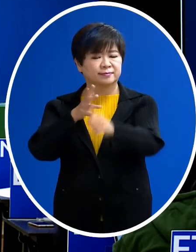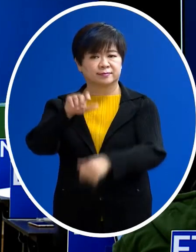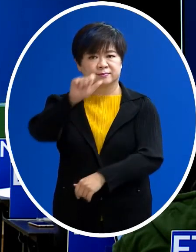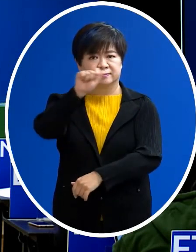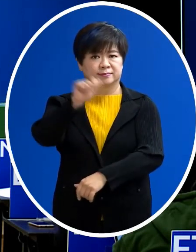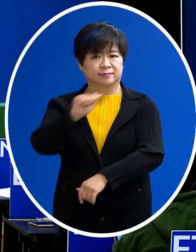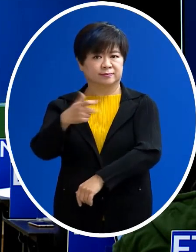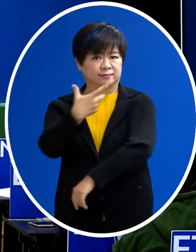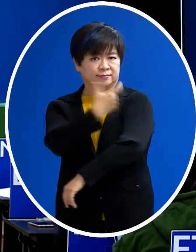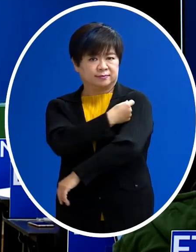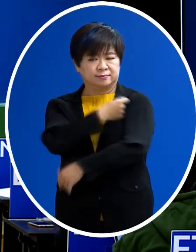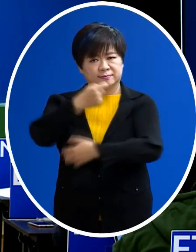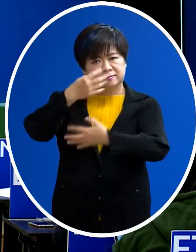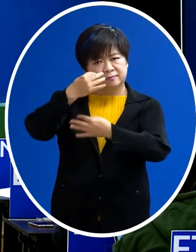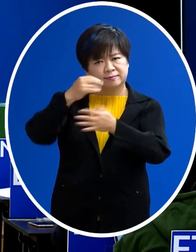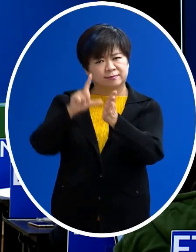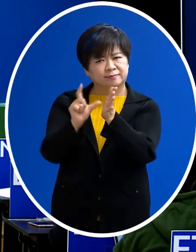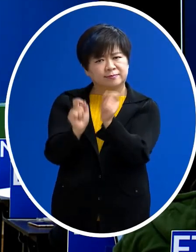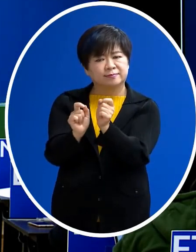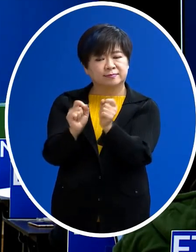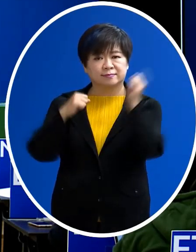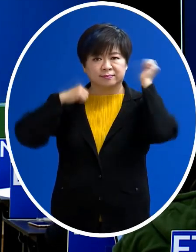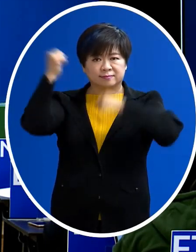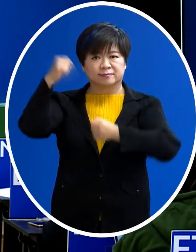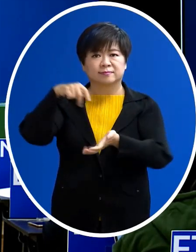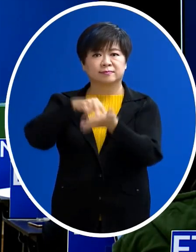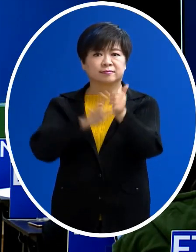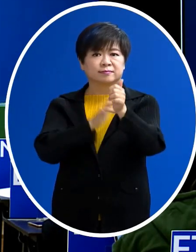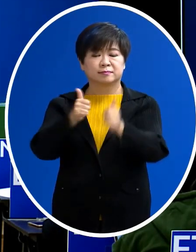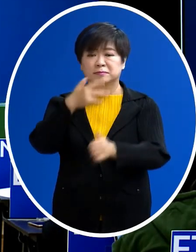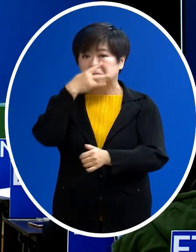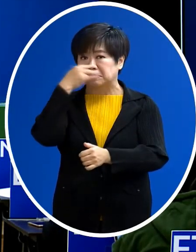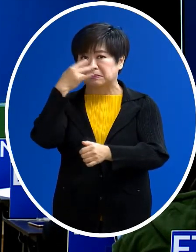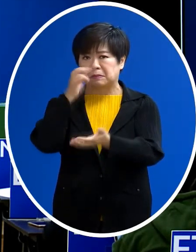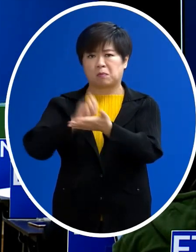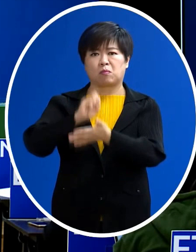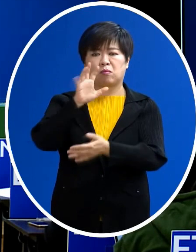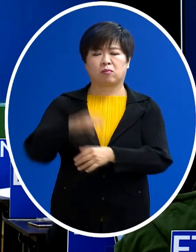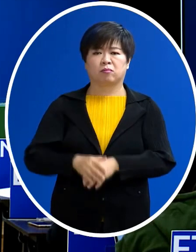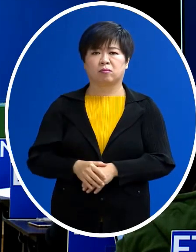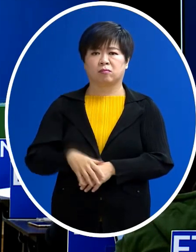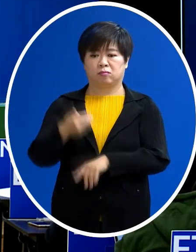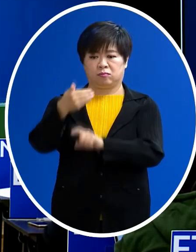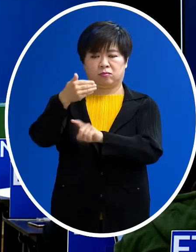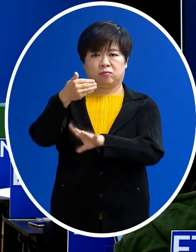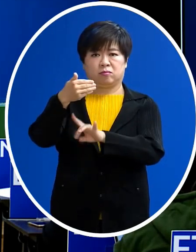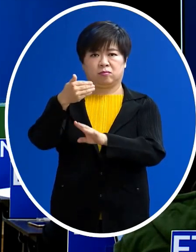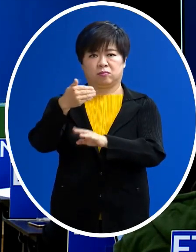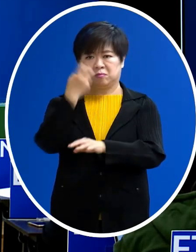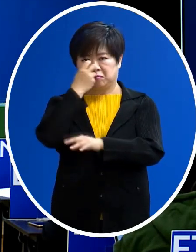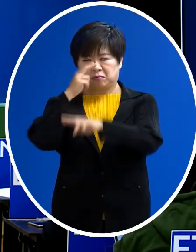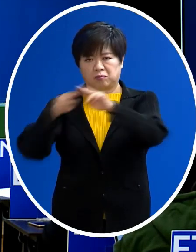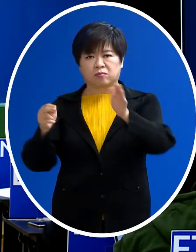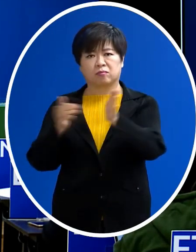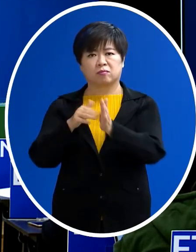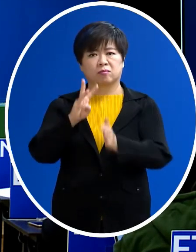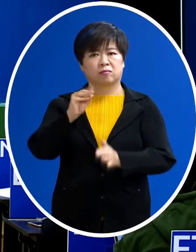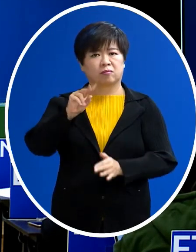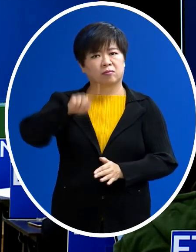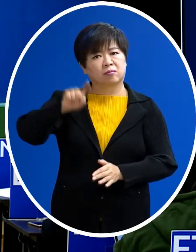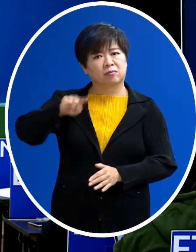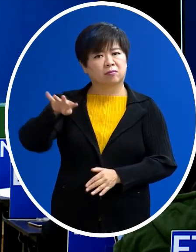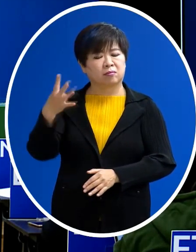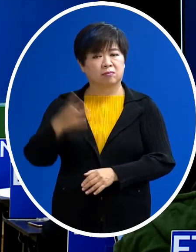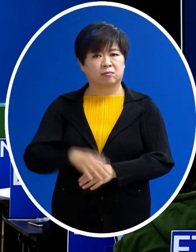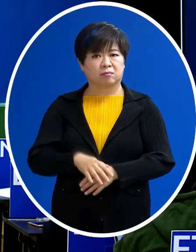AZ 疫苗的效期好短，早上立委赖香伶爆料，其中9月14号完成封签的31400剂，